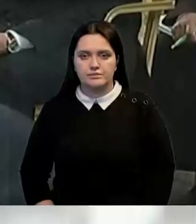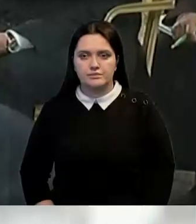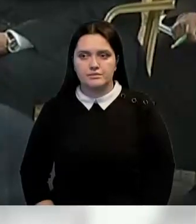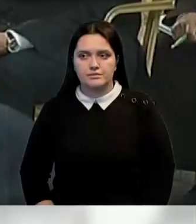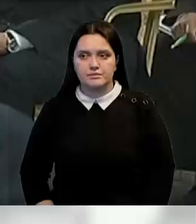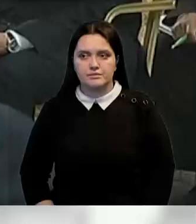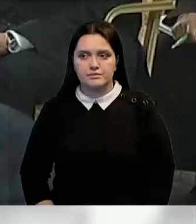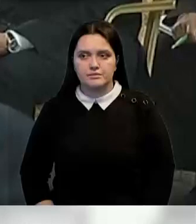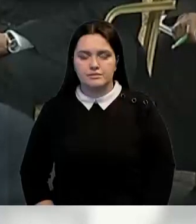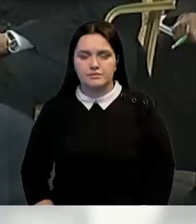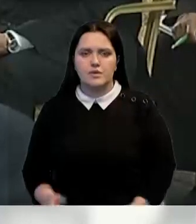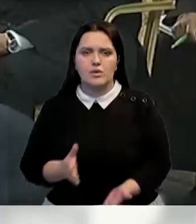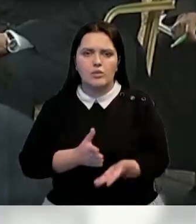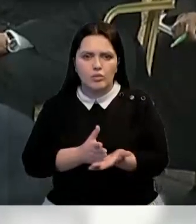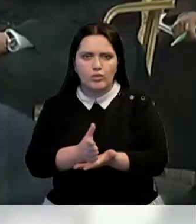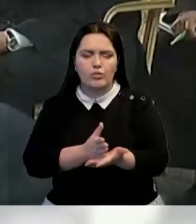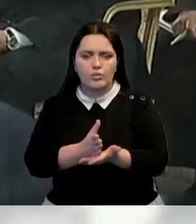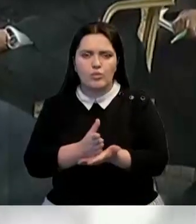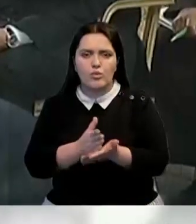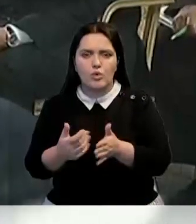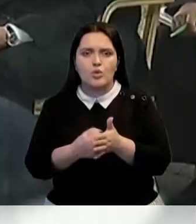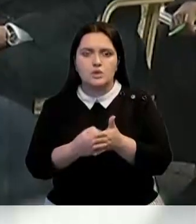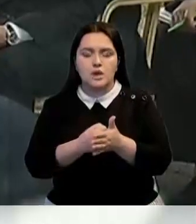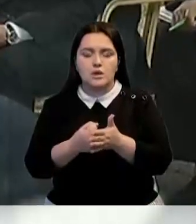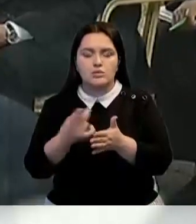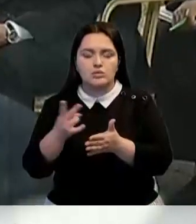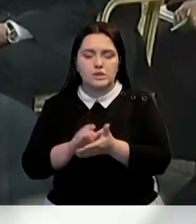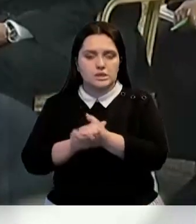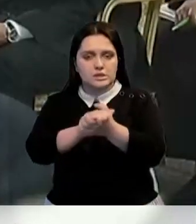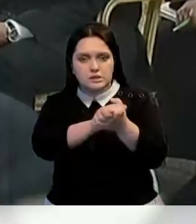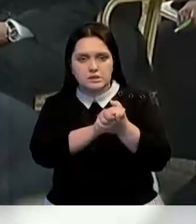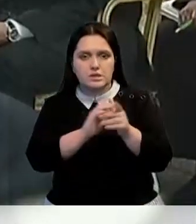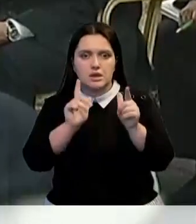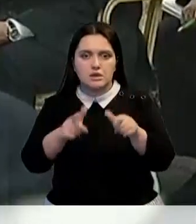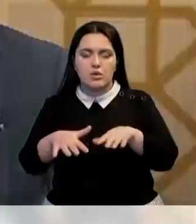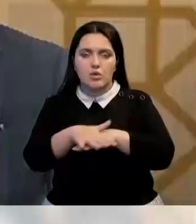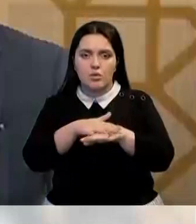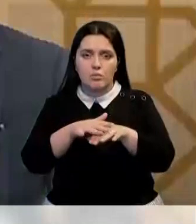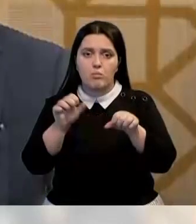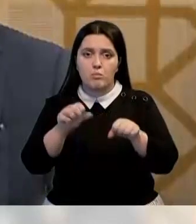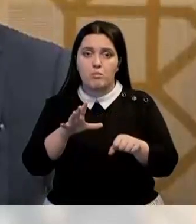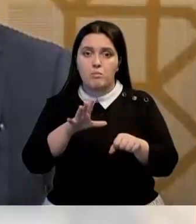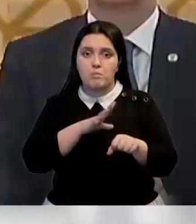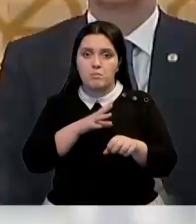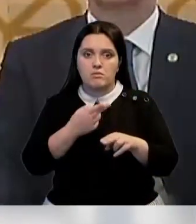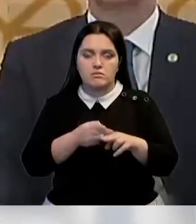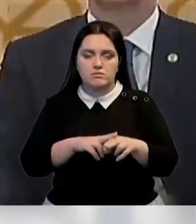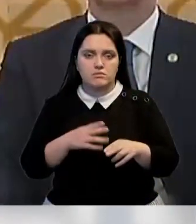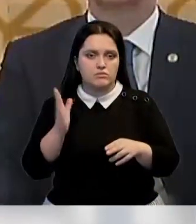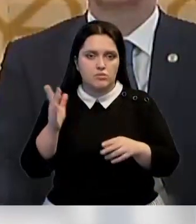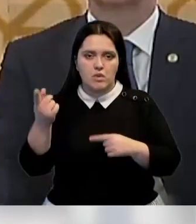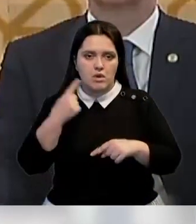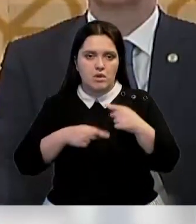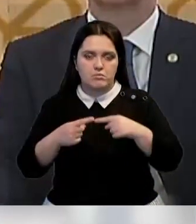В результате многолетних усилий по укреплению единства и согласия в обществе могут быть сведены на нет. Для